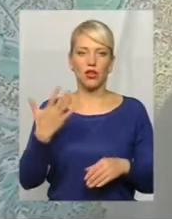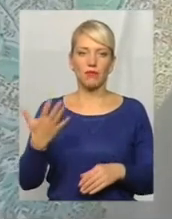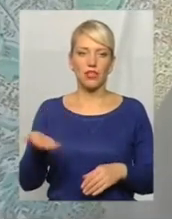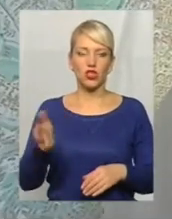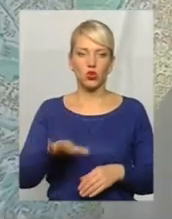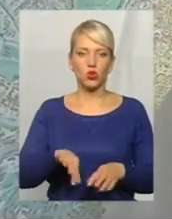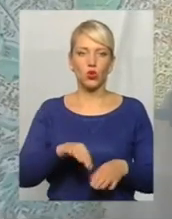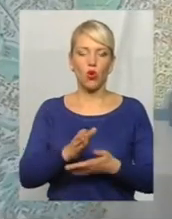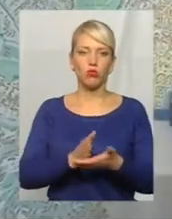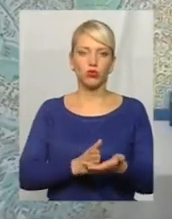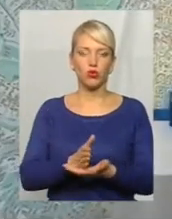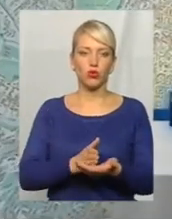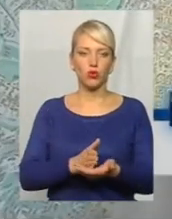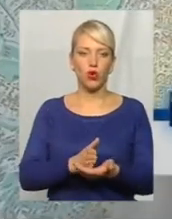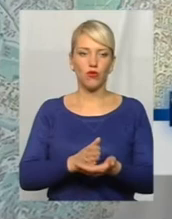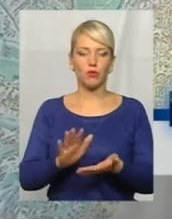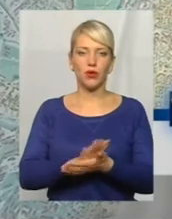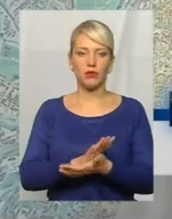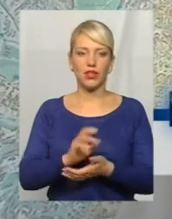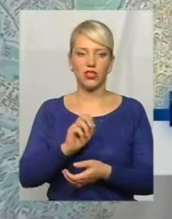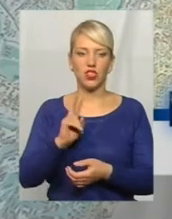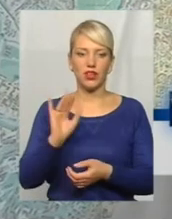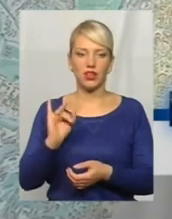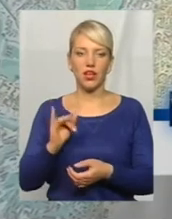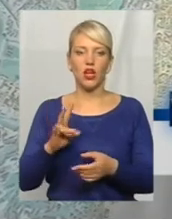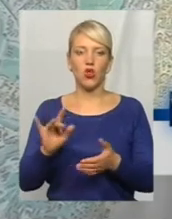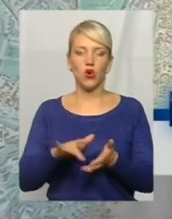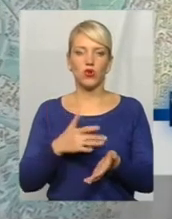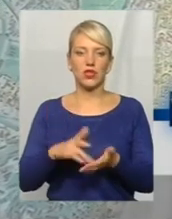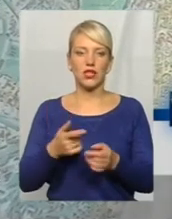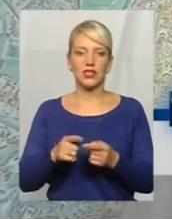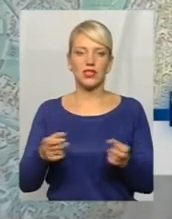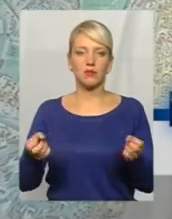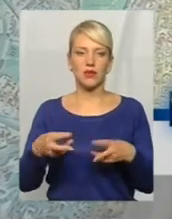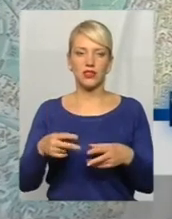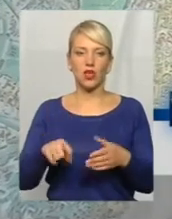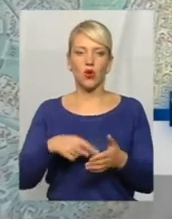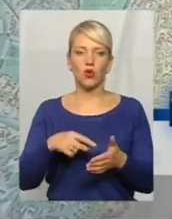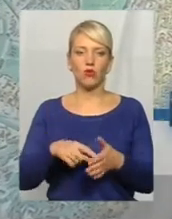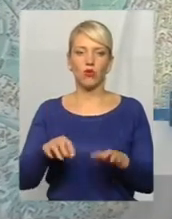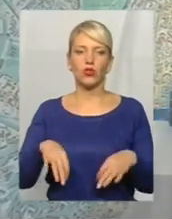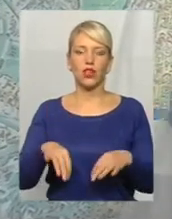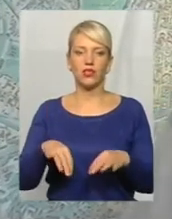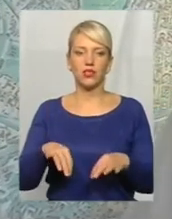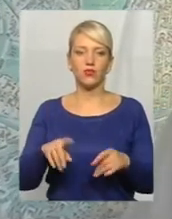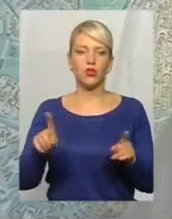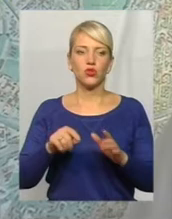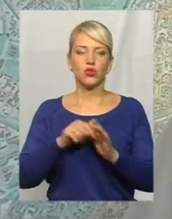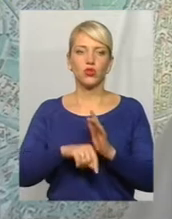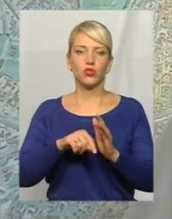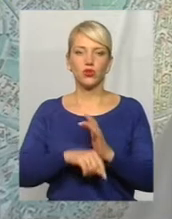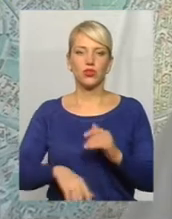штук обслуговує, прибирають ЖЕКи, але розраховується з ними спецкомунтранс. Що